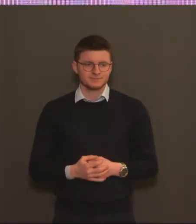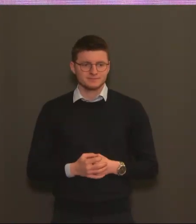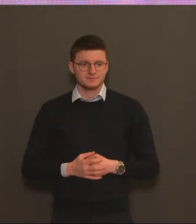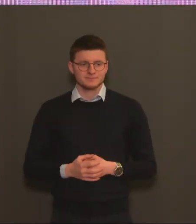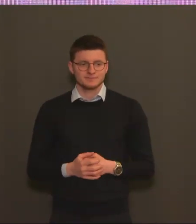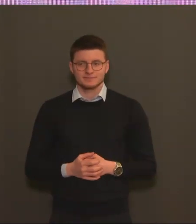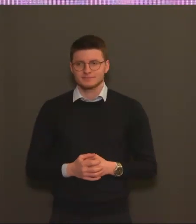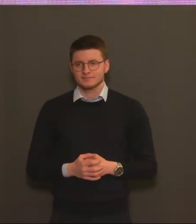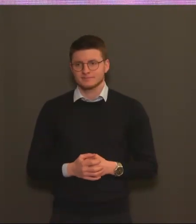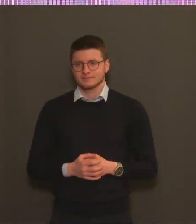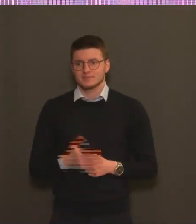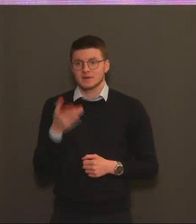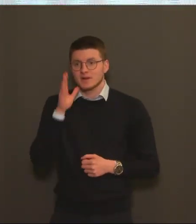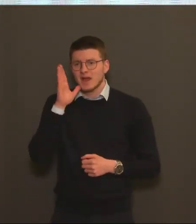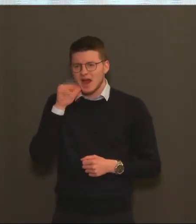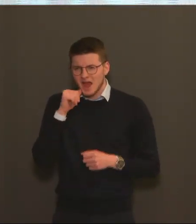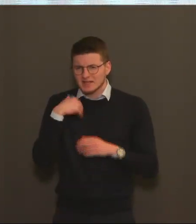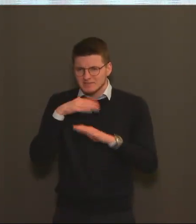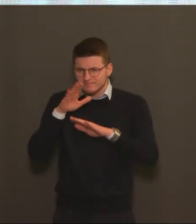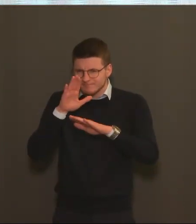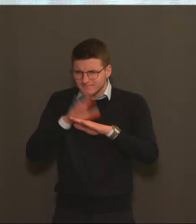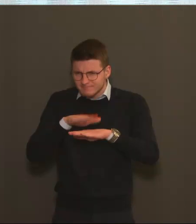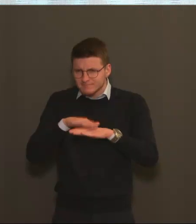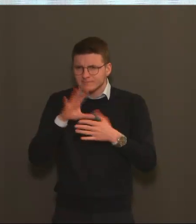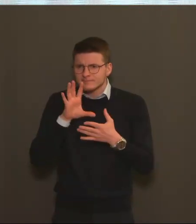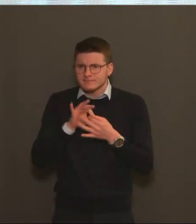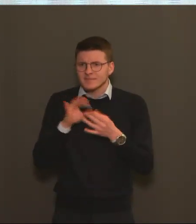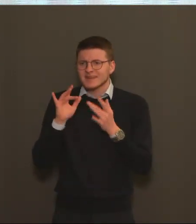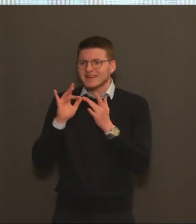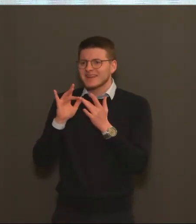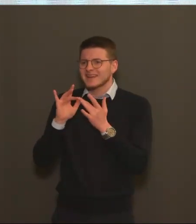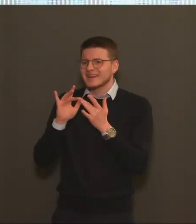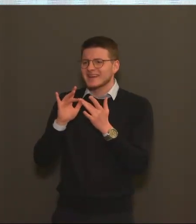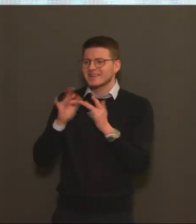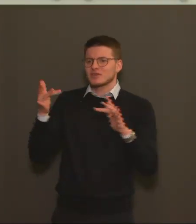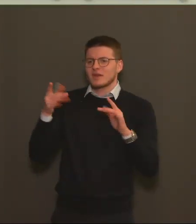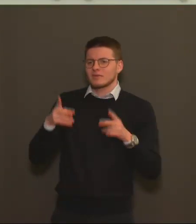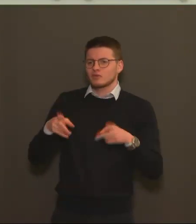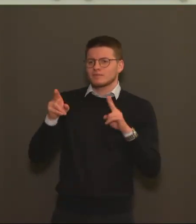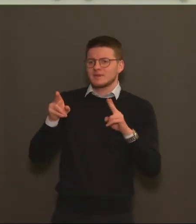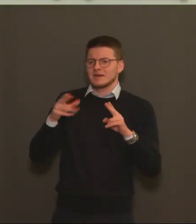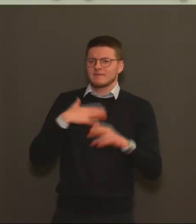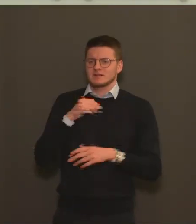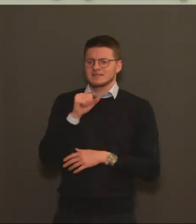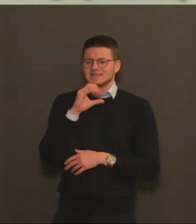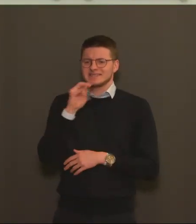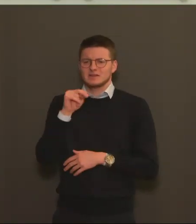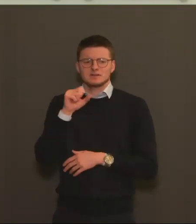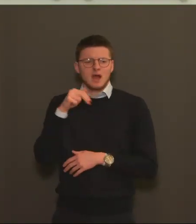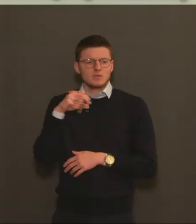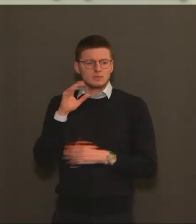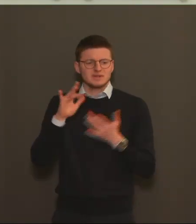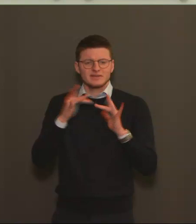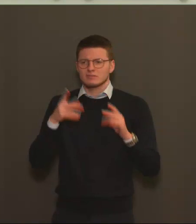Ten slotte nog een mededeling in verband met netwerkonderbrekingen bij Sciensano. Sciensano plant